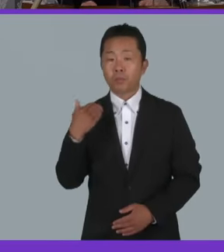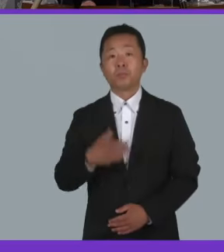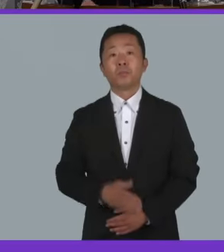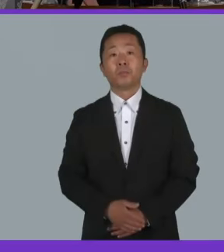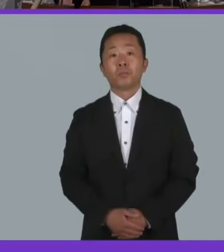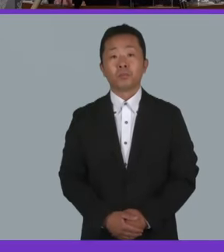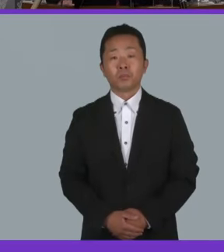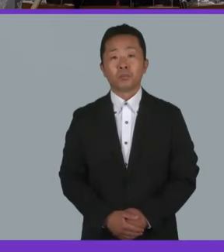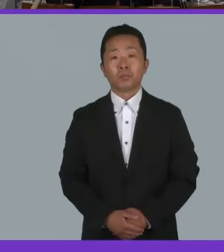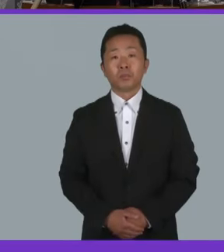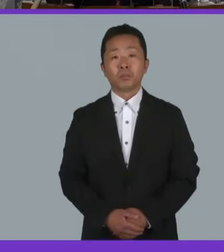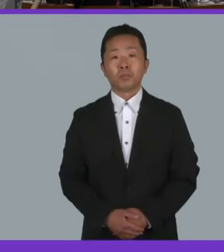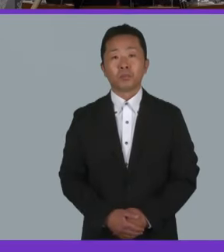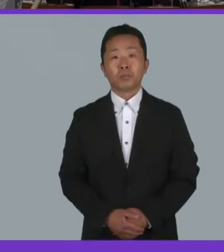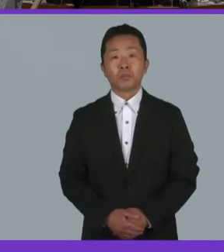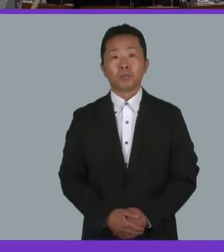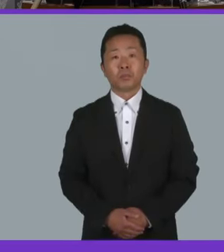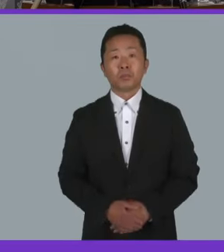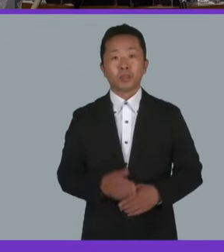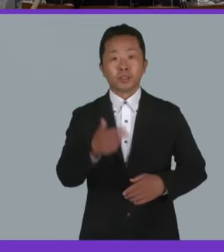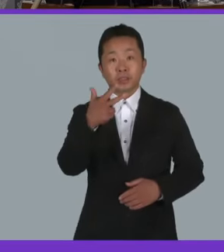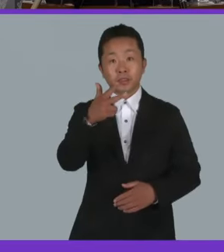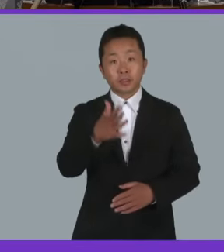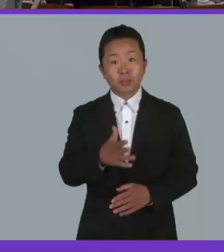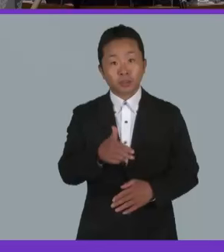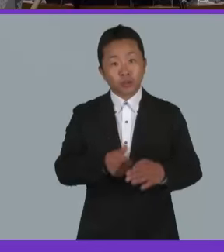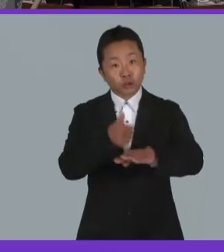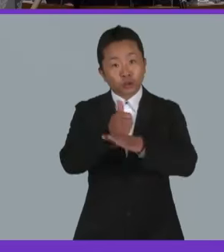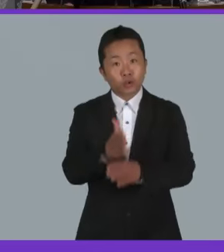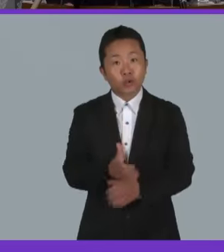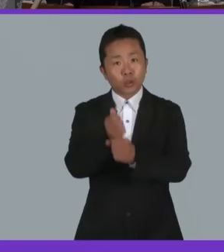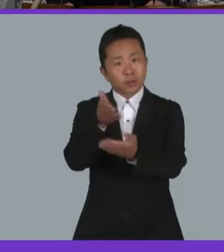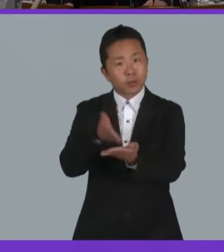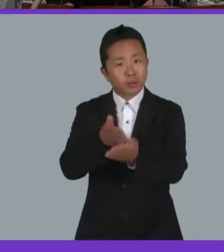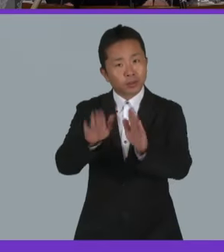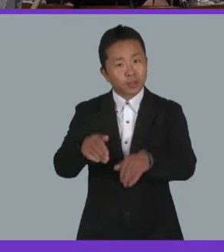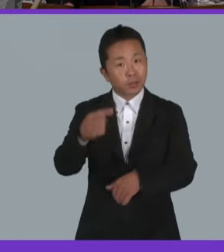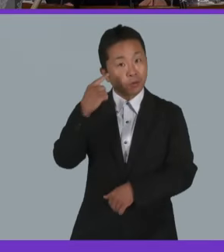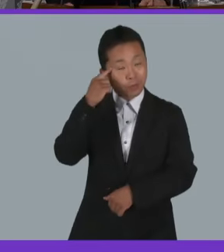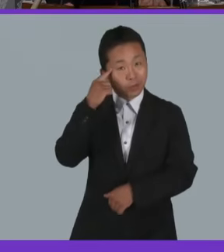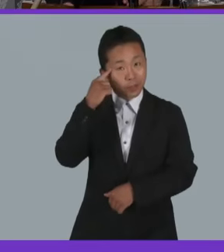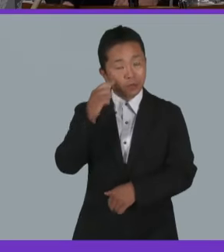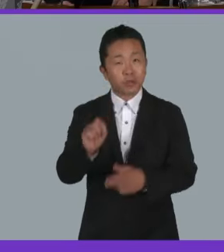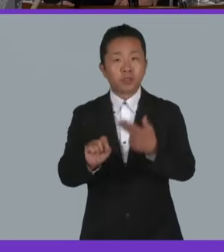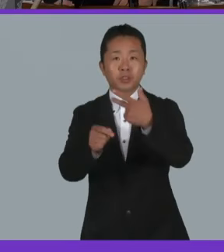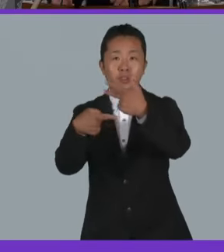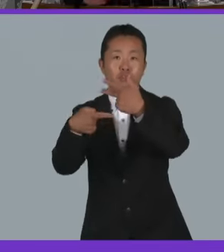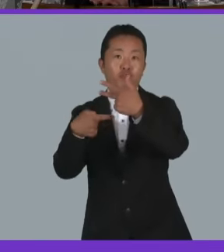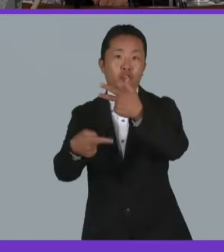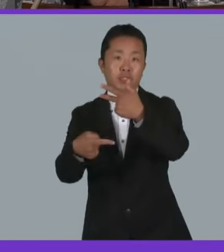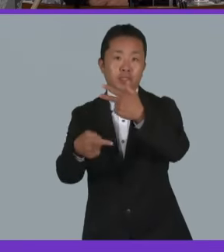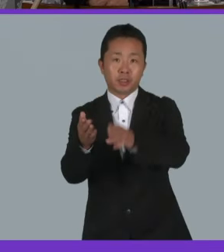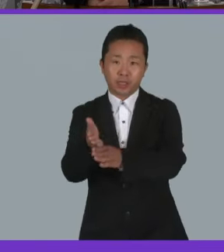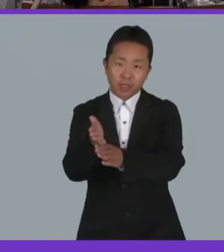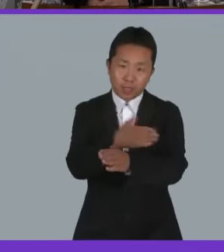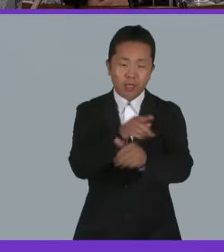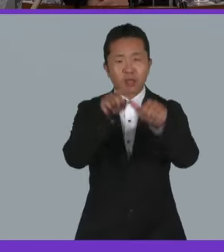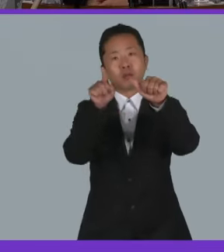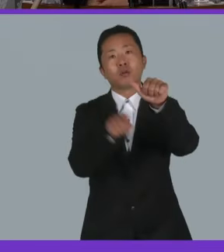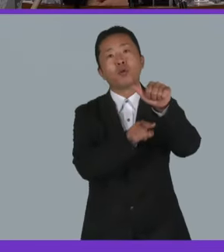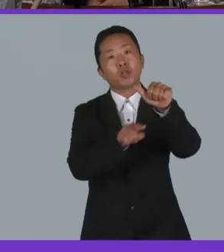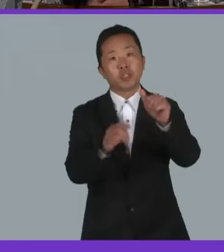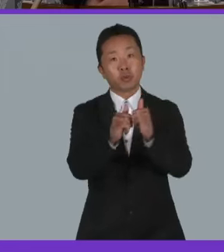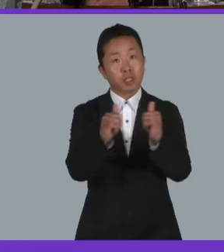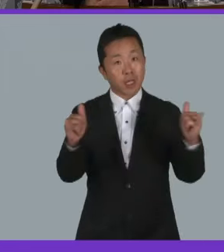今般の5月近い前般の、市長総括でもお話を申し上げましたが、7月1日